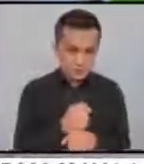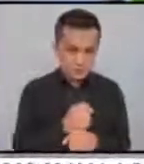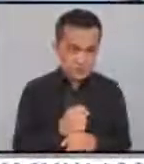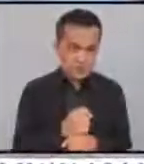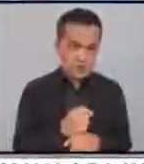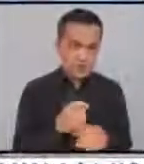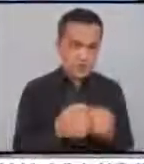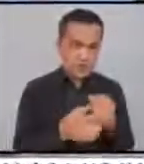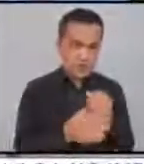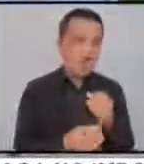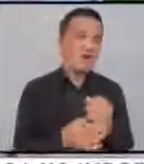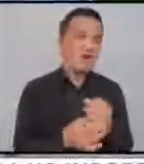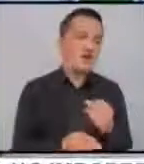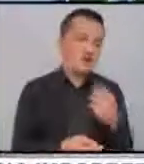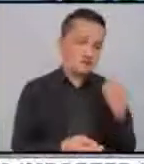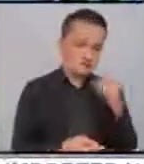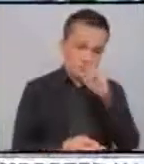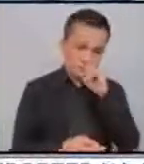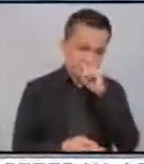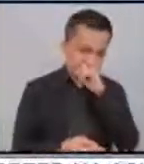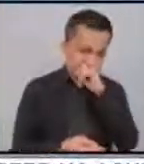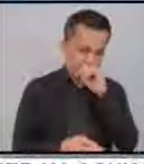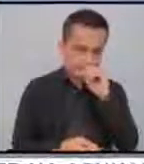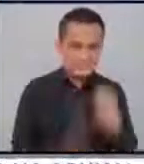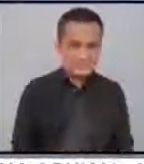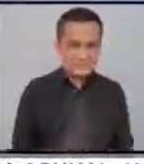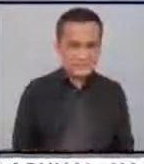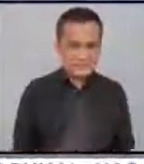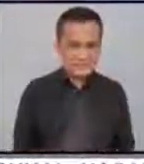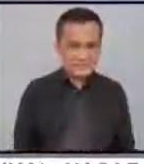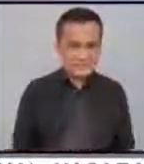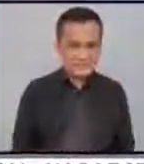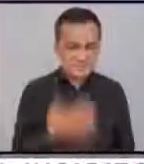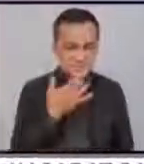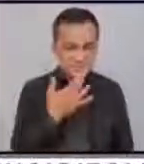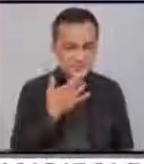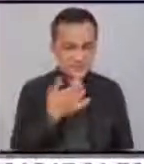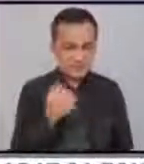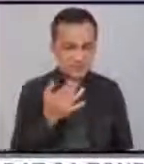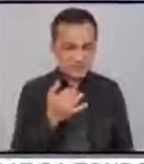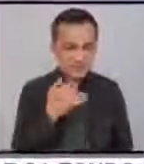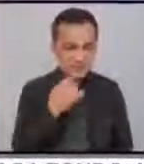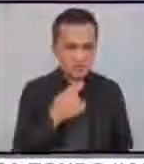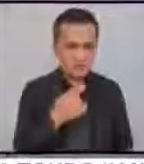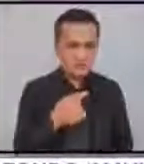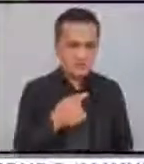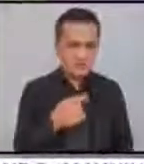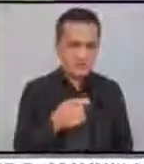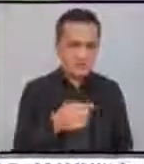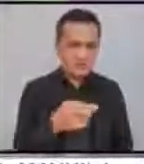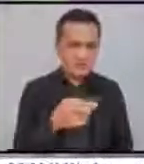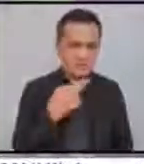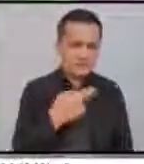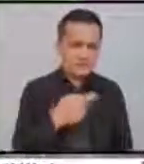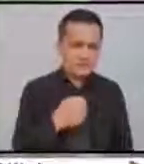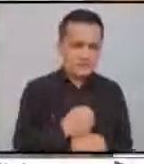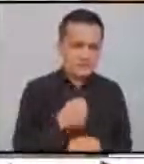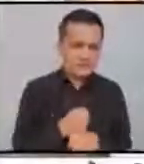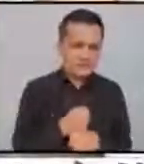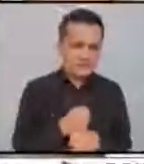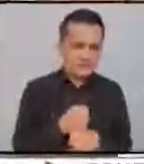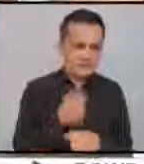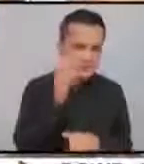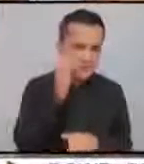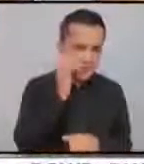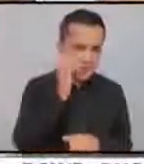siya. Bakit sila sa pagkain? Natikman mo? Po, ang name namin is Candy Candles. Yung una po namin gawa is mukha siyang candies. Kaya pinangalanan